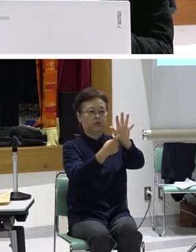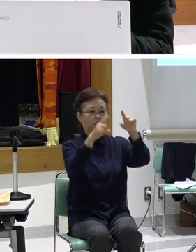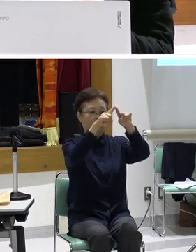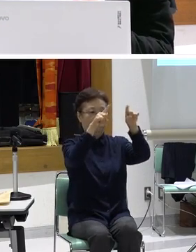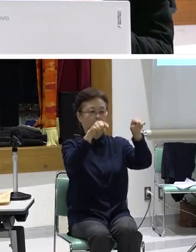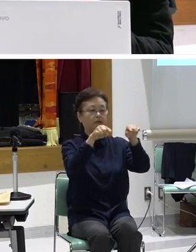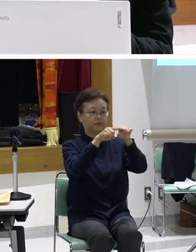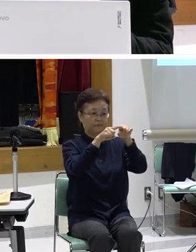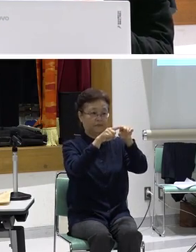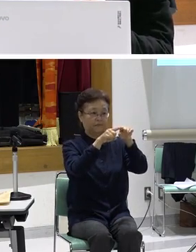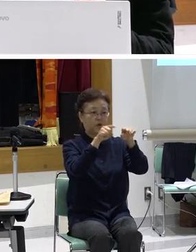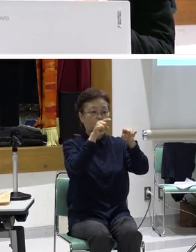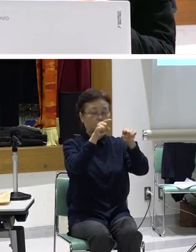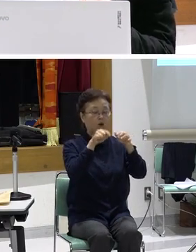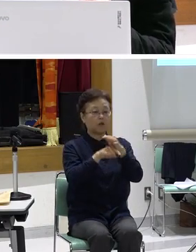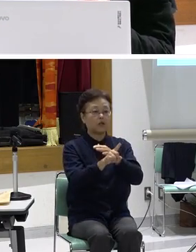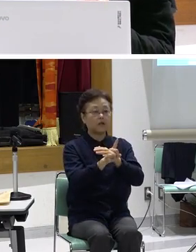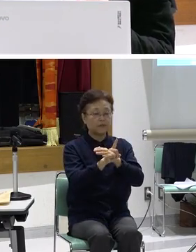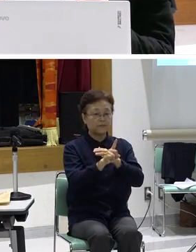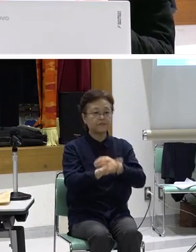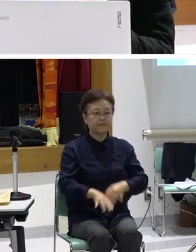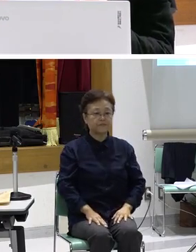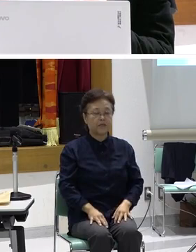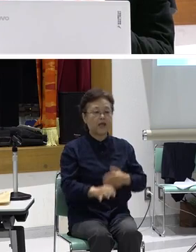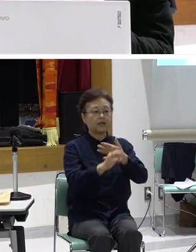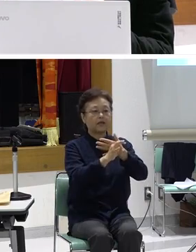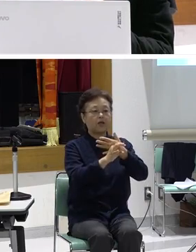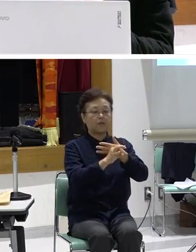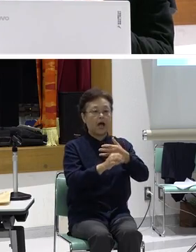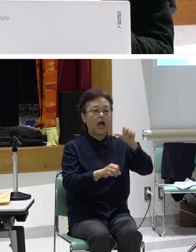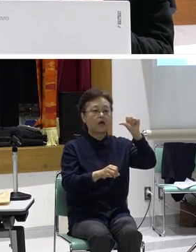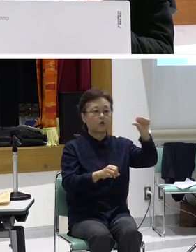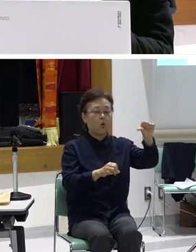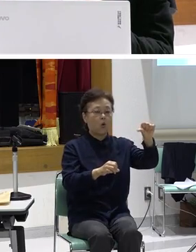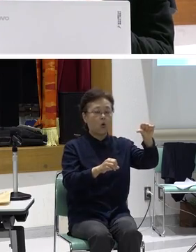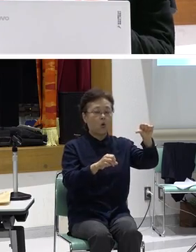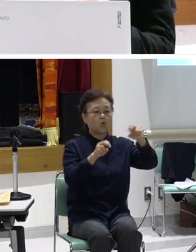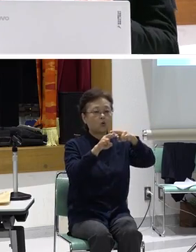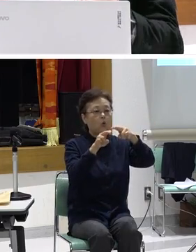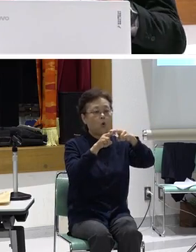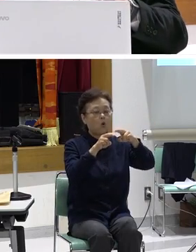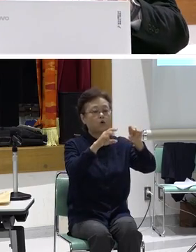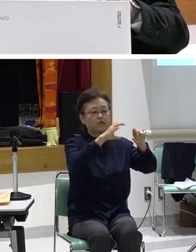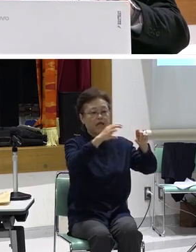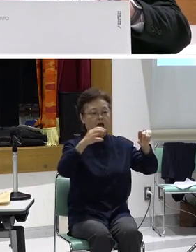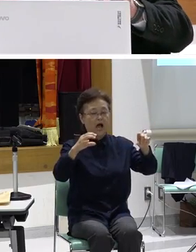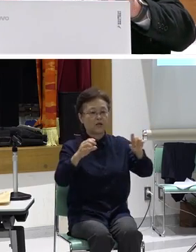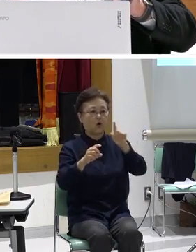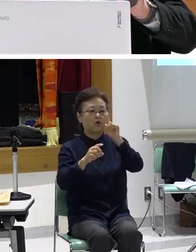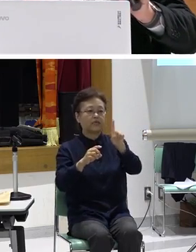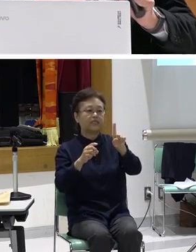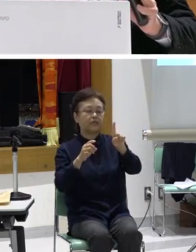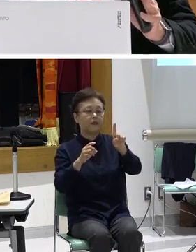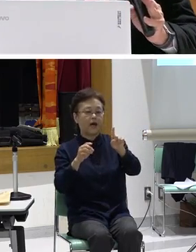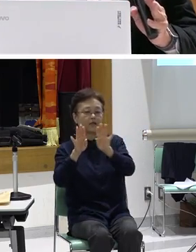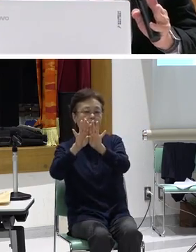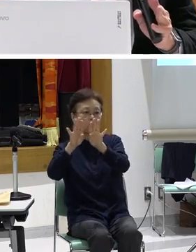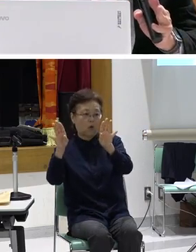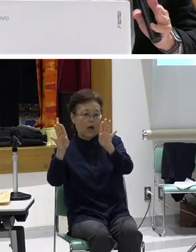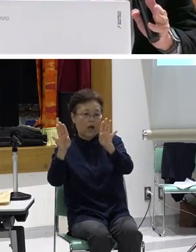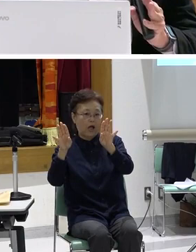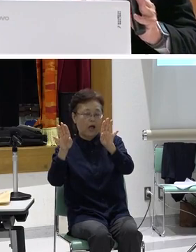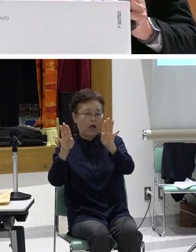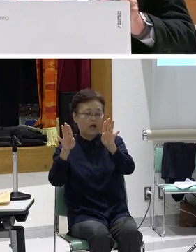これはなぜかというと、例えば5号車1番ドアっていうだけだったら、例えば10両編成の5号車